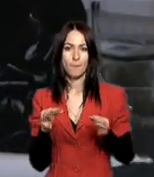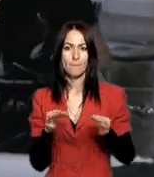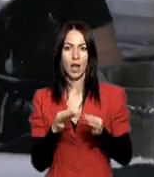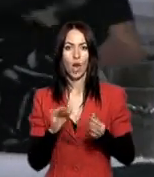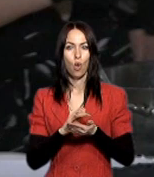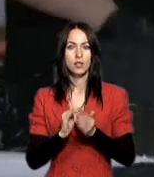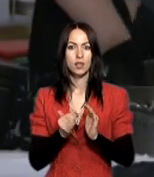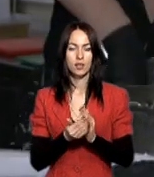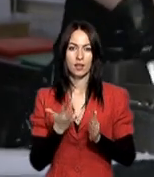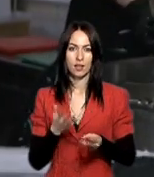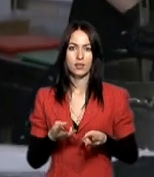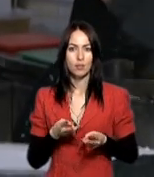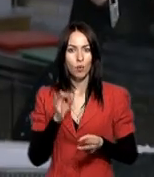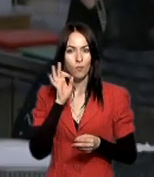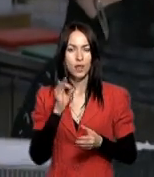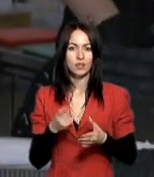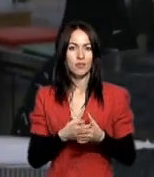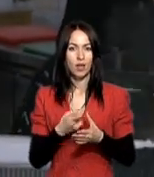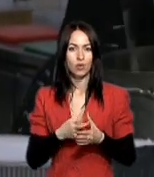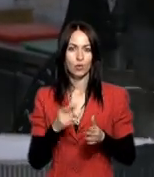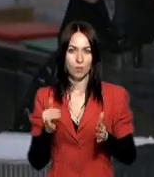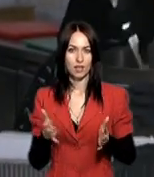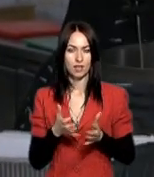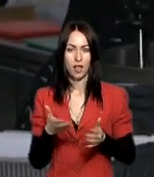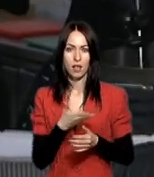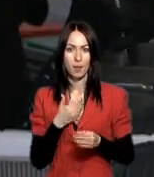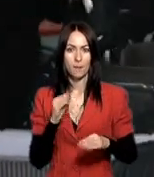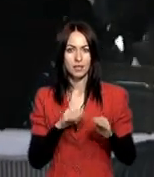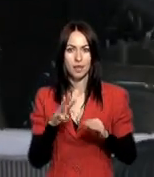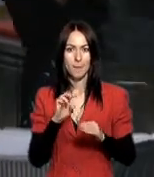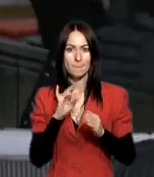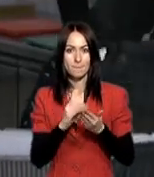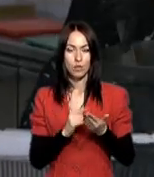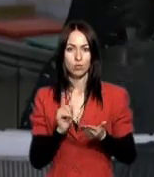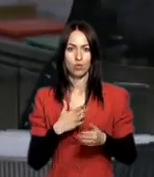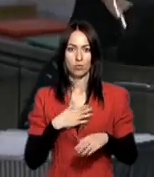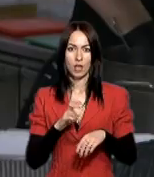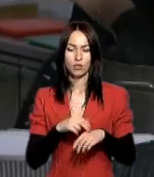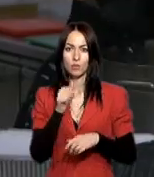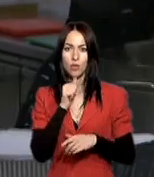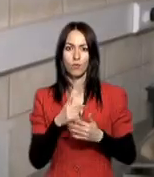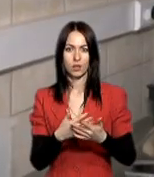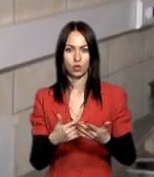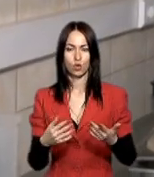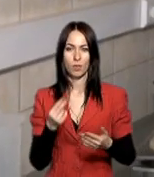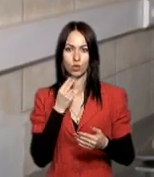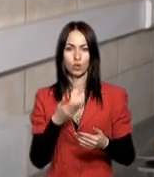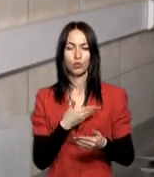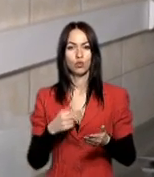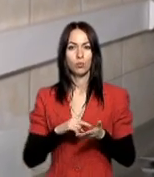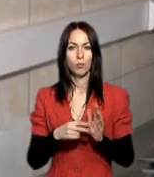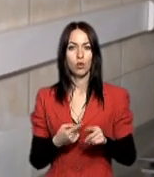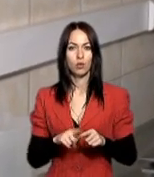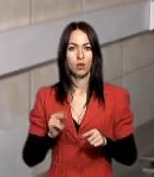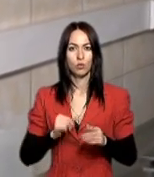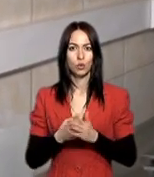це запечене з ковбасками, картопля та салат. Ми складаємо меню так, щоб наші лікарі спробували різноманітну їжу. Ми плануємо так працювати